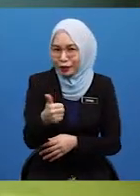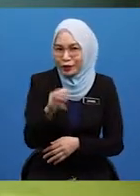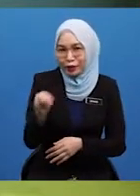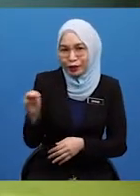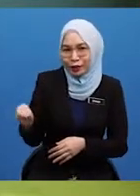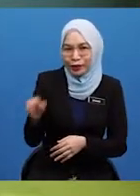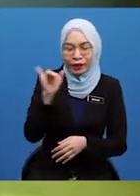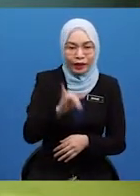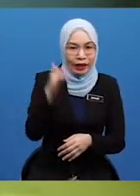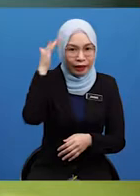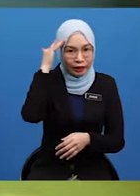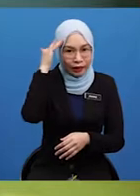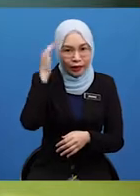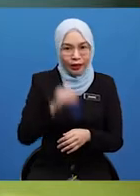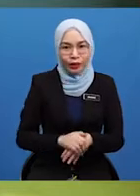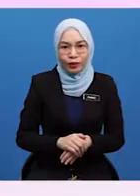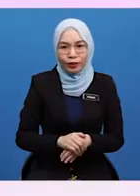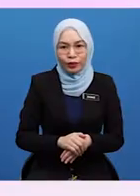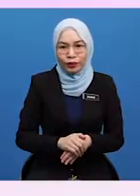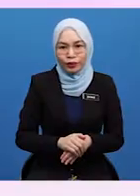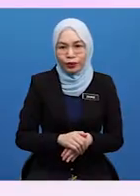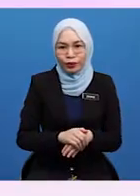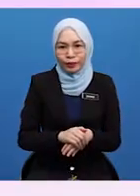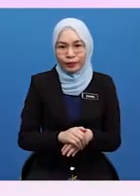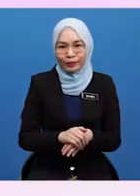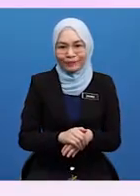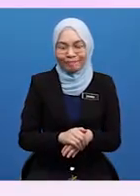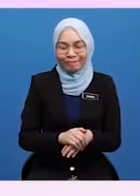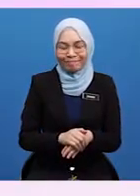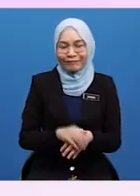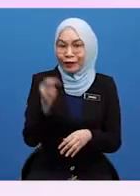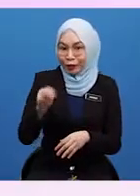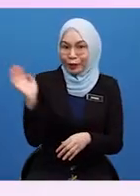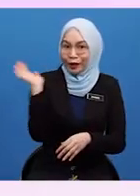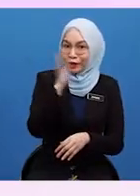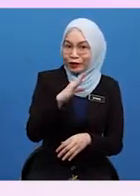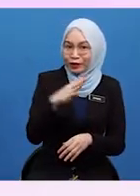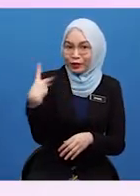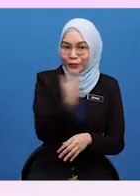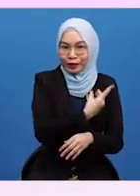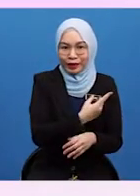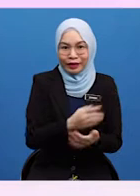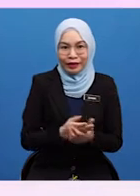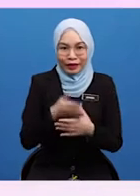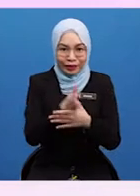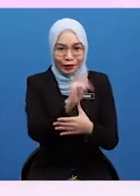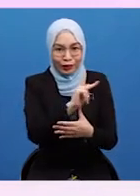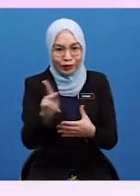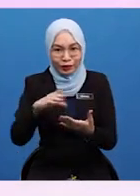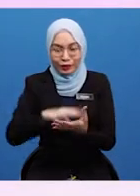setelit yang terdapat di Malaysia murid-murid job kita terlukai info